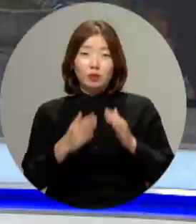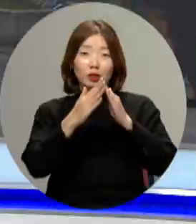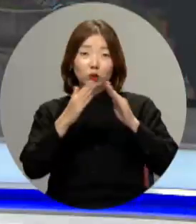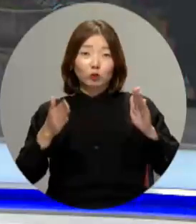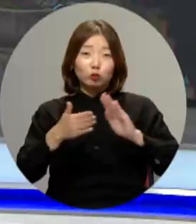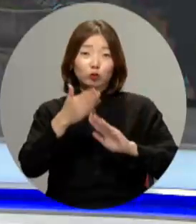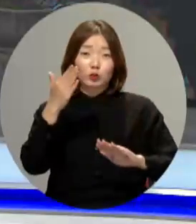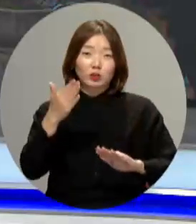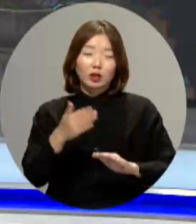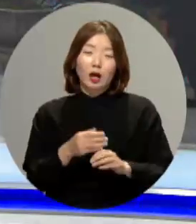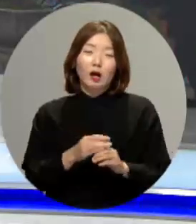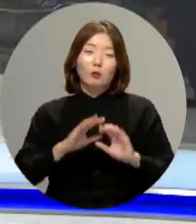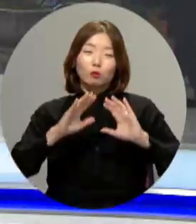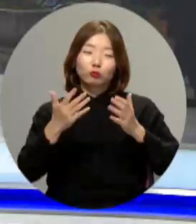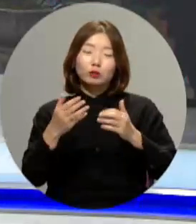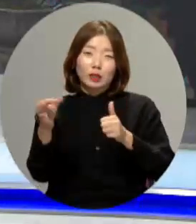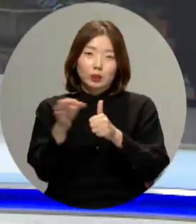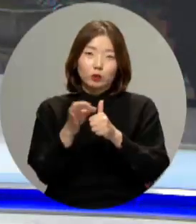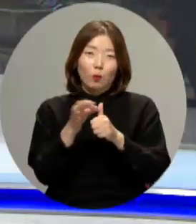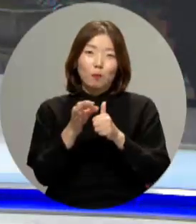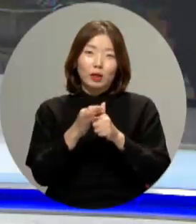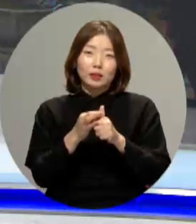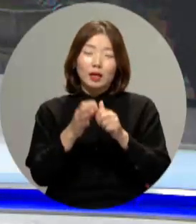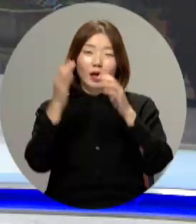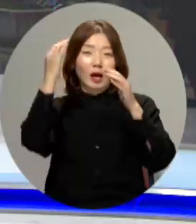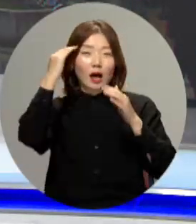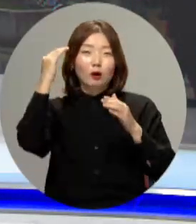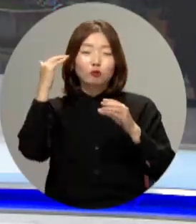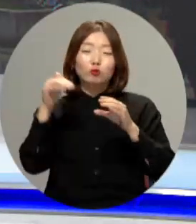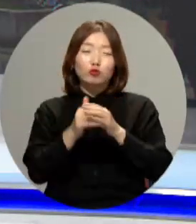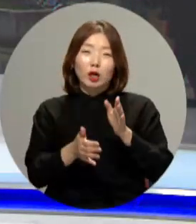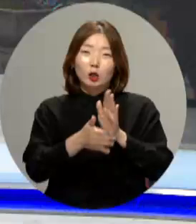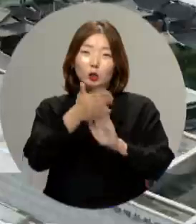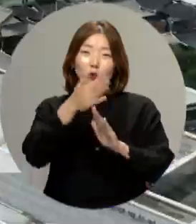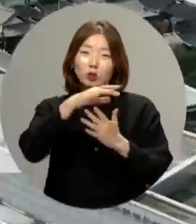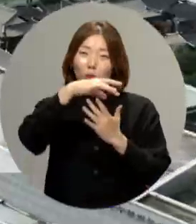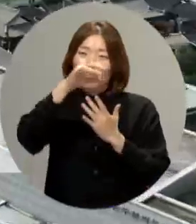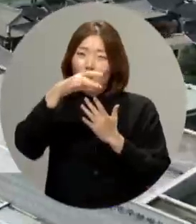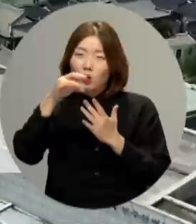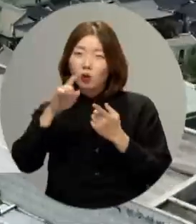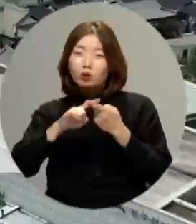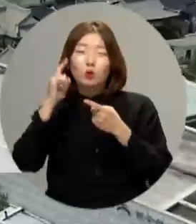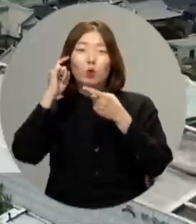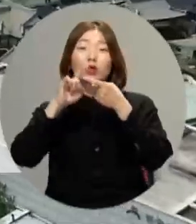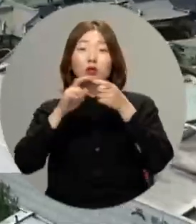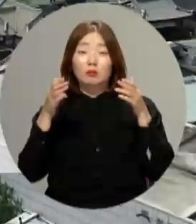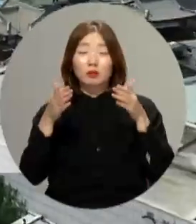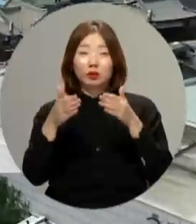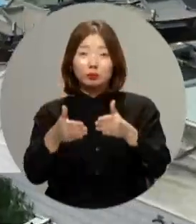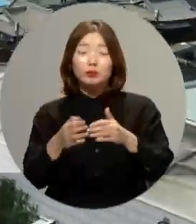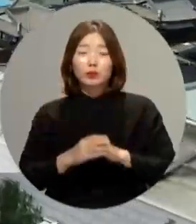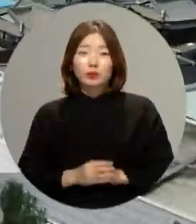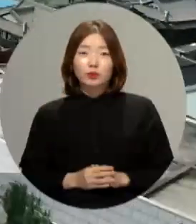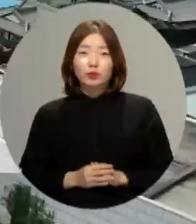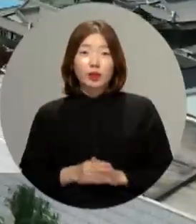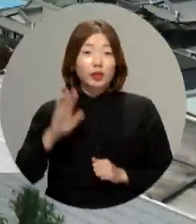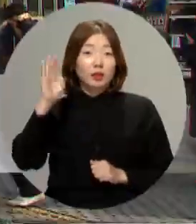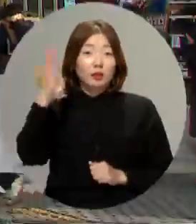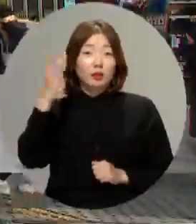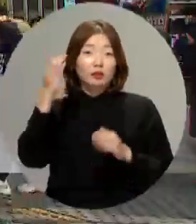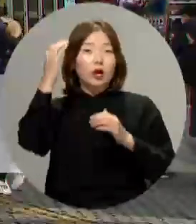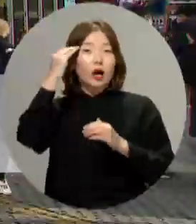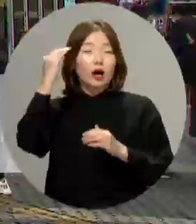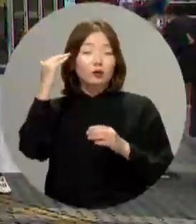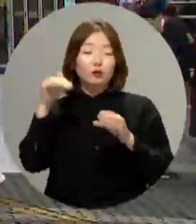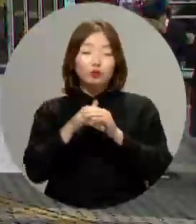전주시가 정부 국정과제로 국비를 지원받는 대한민국 문화도시에 최종 선정될지 주목됩니다. 전주시는 최근